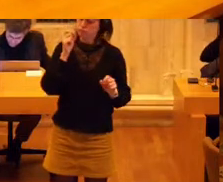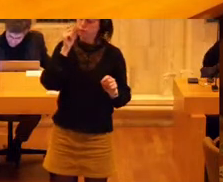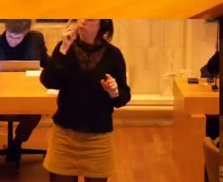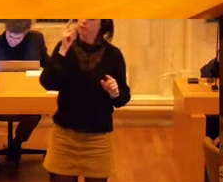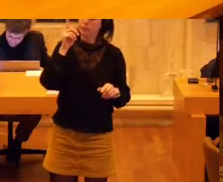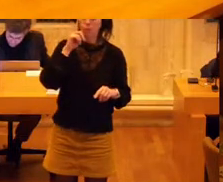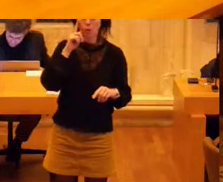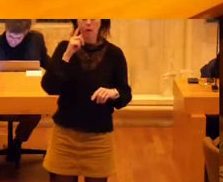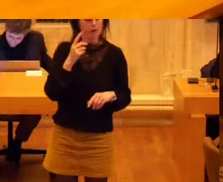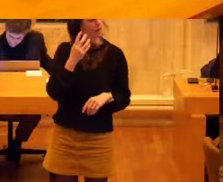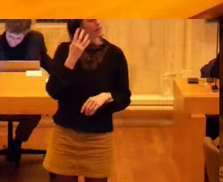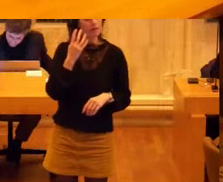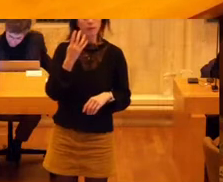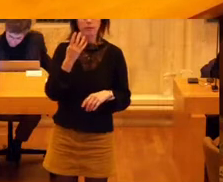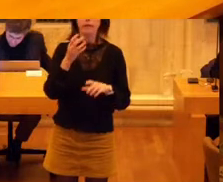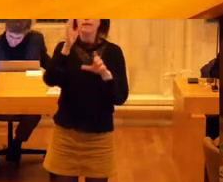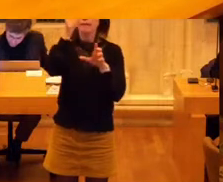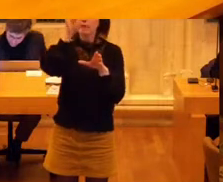délibérations,